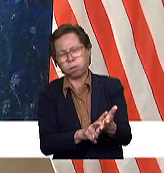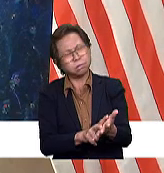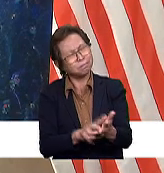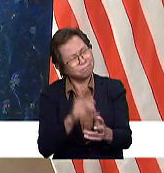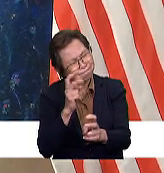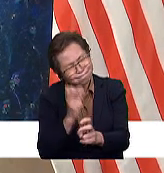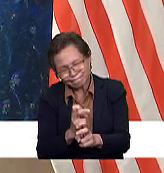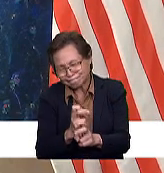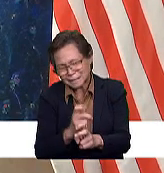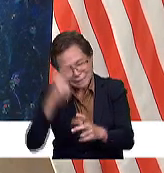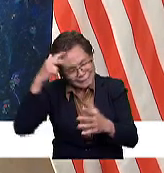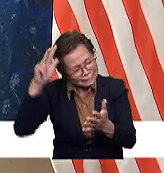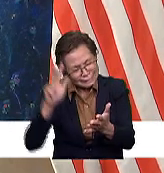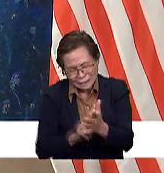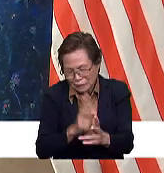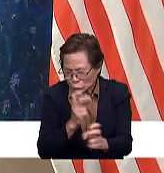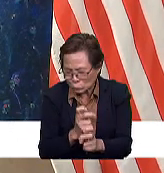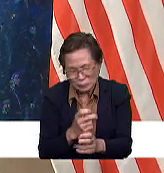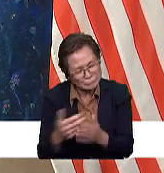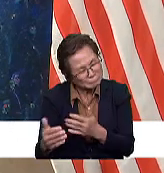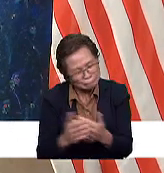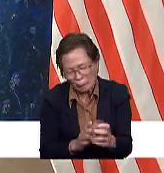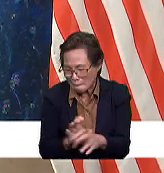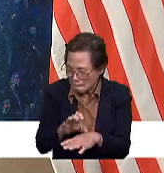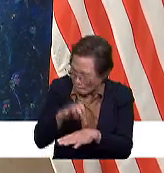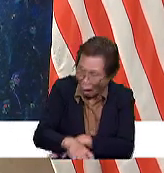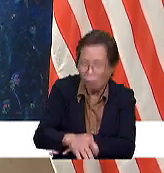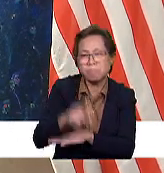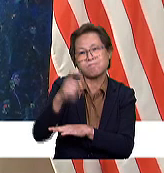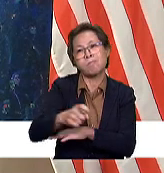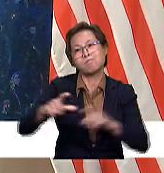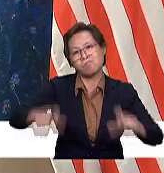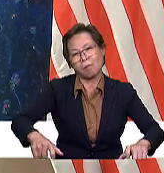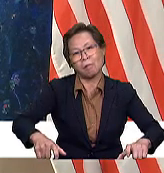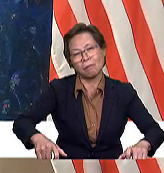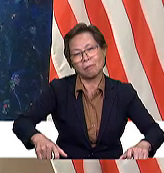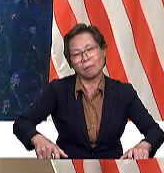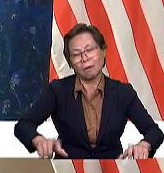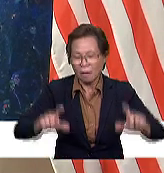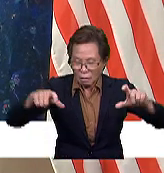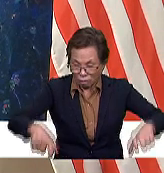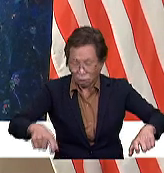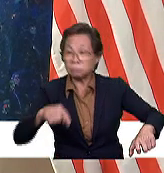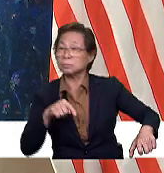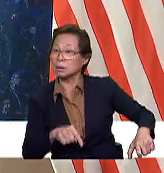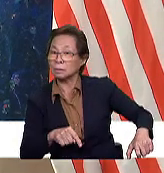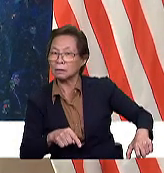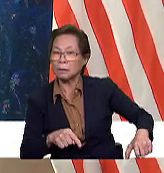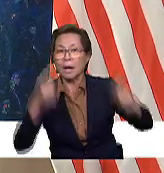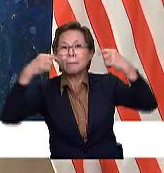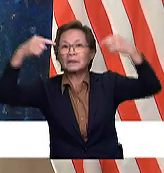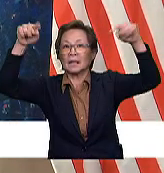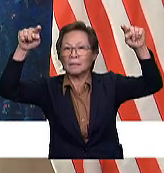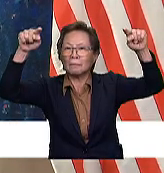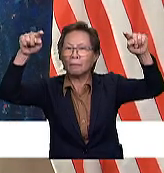suka tetapi terpaksa dibuat sama ndelok daun yang dilaksanakan ini akan